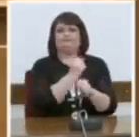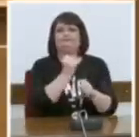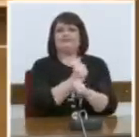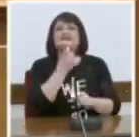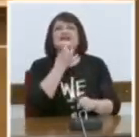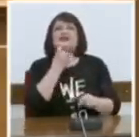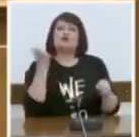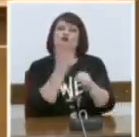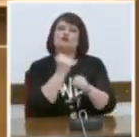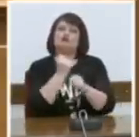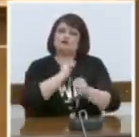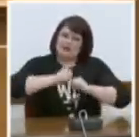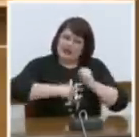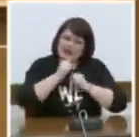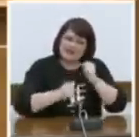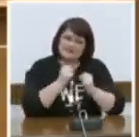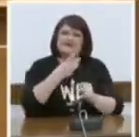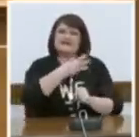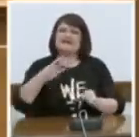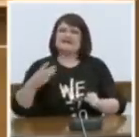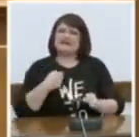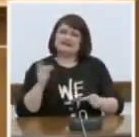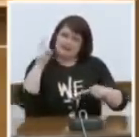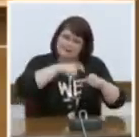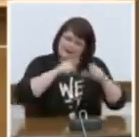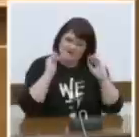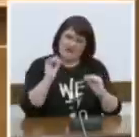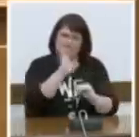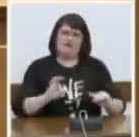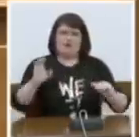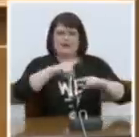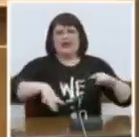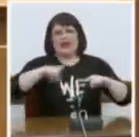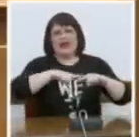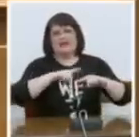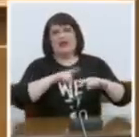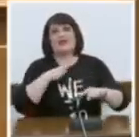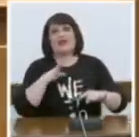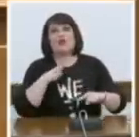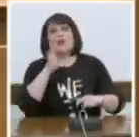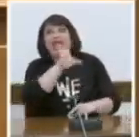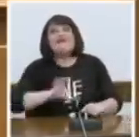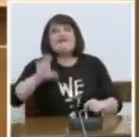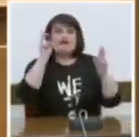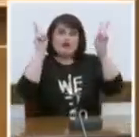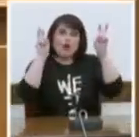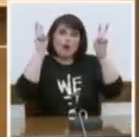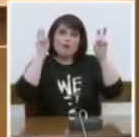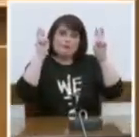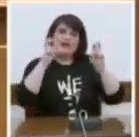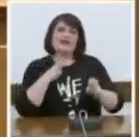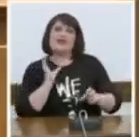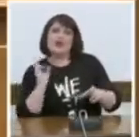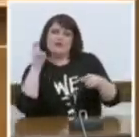με την κυβέρνηση του ΣΥΡΙΖΑ, η Ελλάδα έμεινε στην Ευρώπη. Όμως εμείς θέλουμε να γίνουμε Ευρώπη. Και θέλουμε να προσεγγίσουμε το ευρωπαϊκό